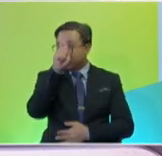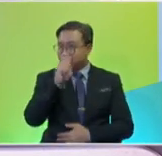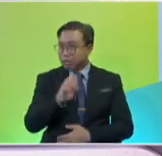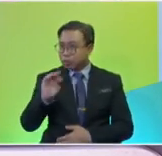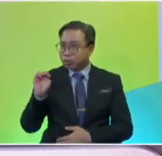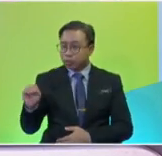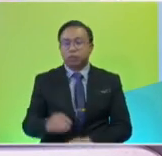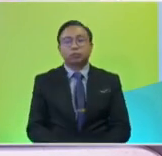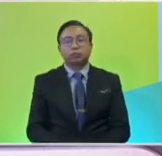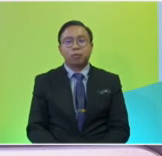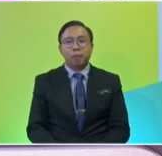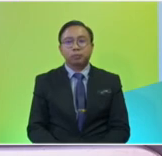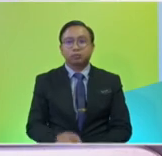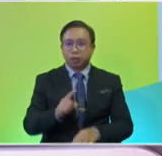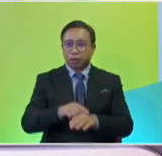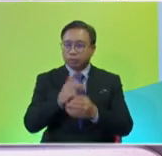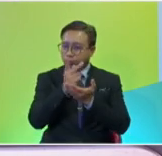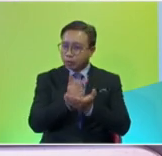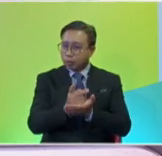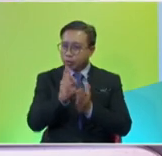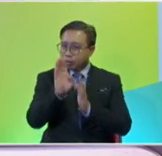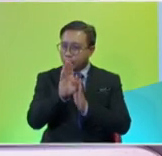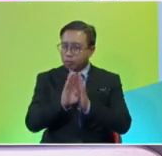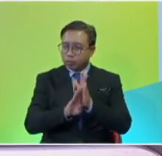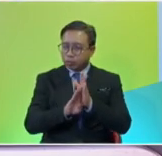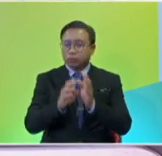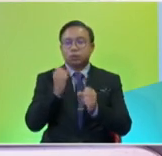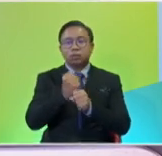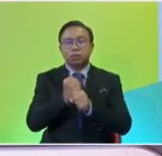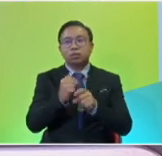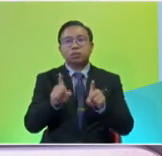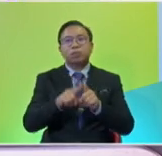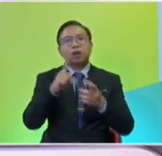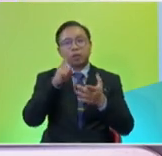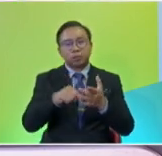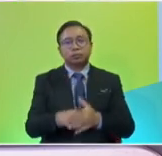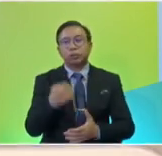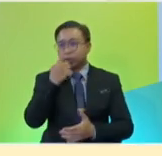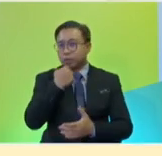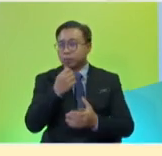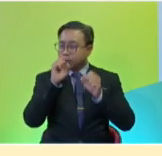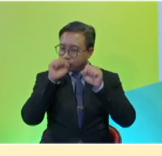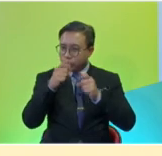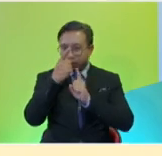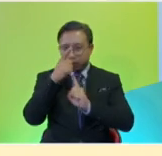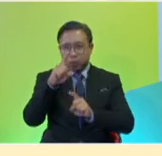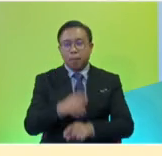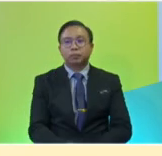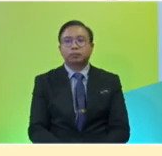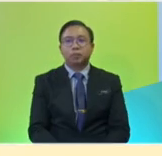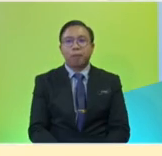di pada kesan Vegeta sama Apakah jawabannya siapa boleh jawab